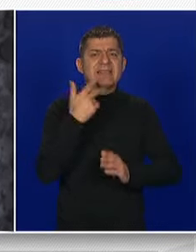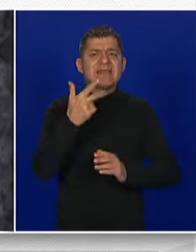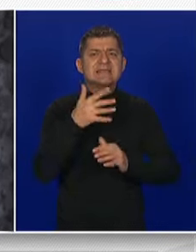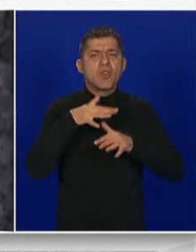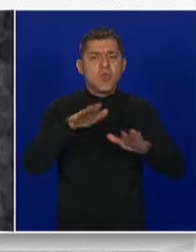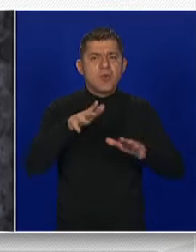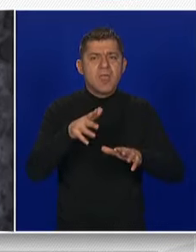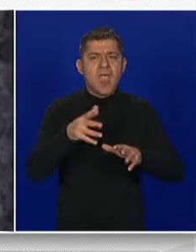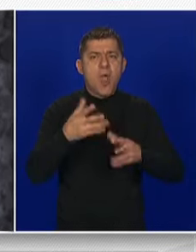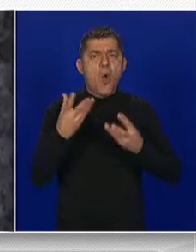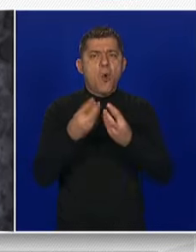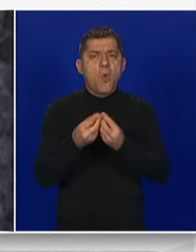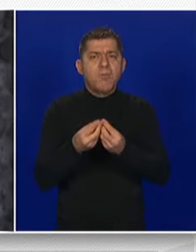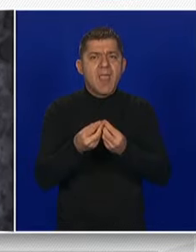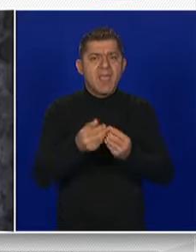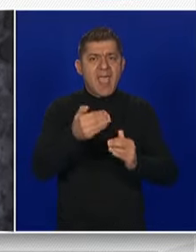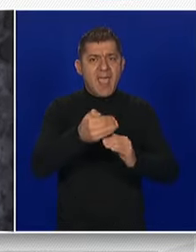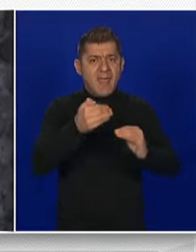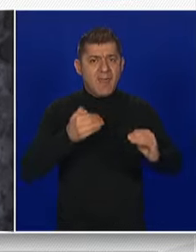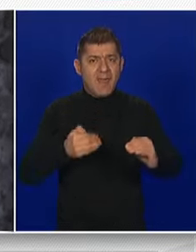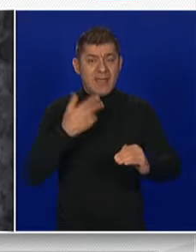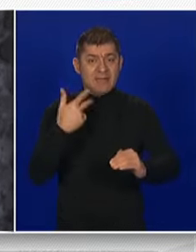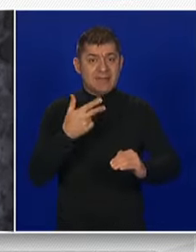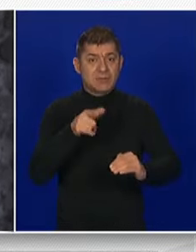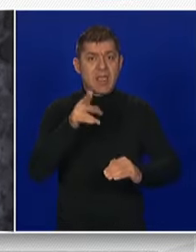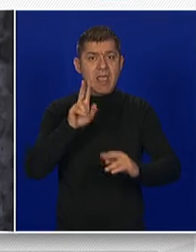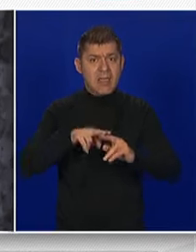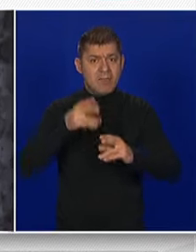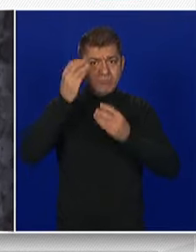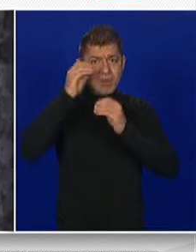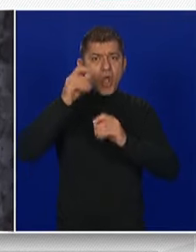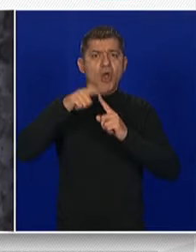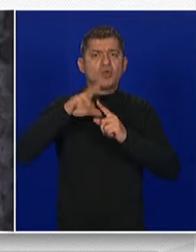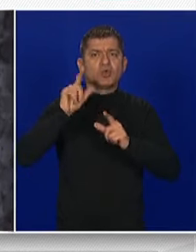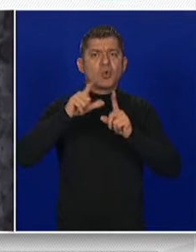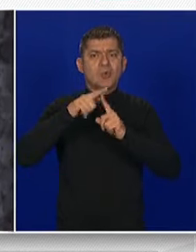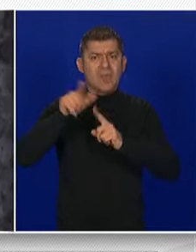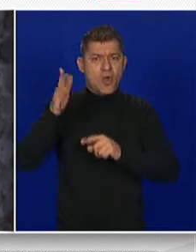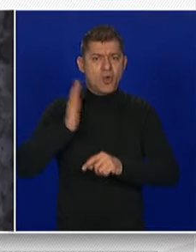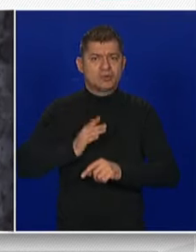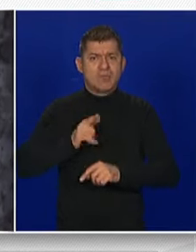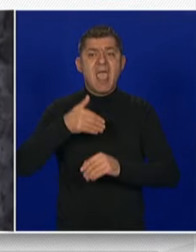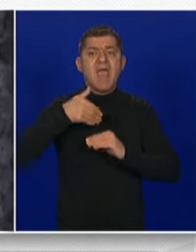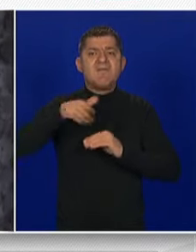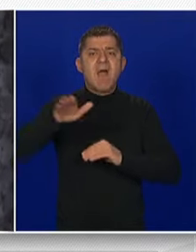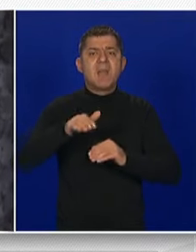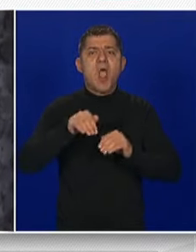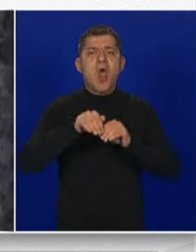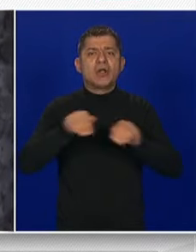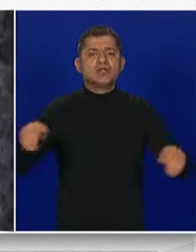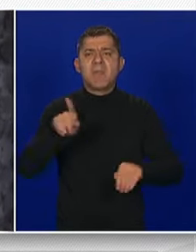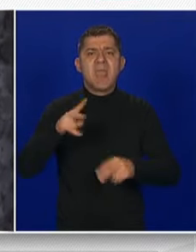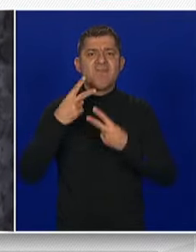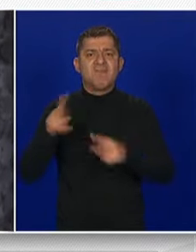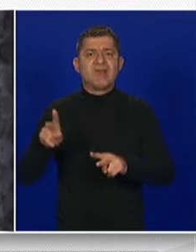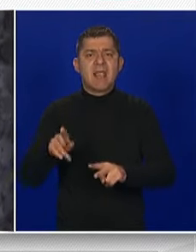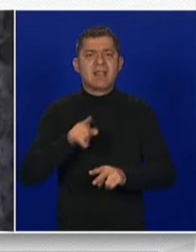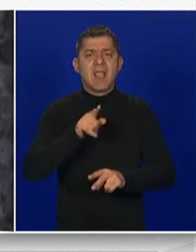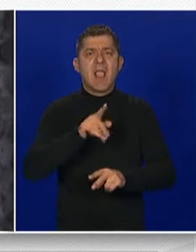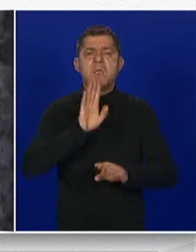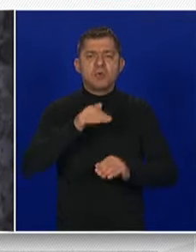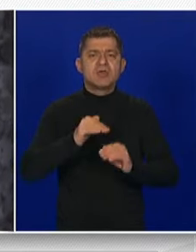koje inače vrijedi, ili ne vrijedi? Jer smo imali, recimo, izjavu gospodina Truta koji je rekao da vani ograničenje ne vrijedi. Pa čisto da date tu